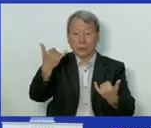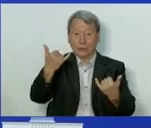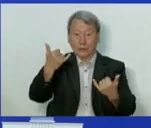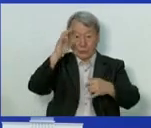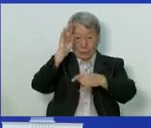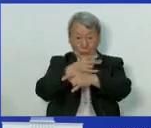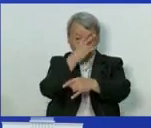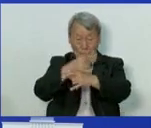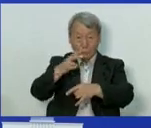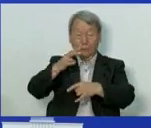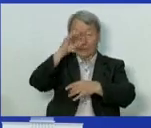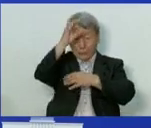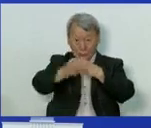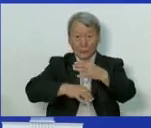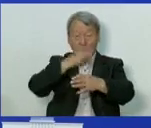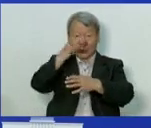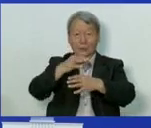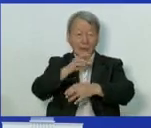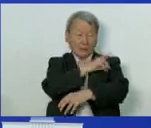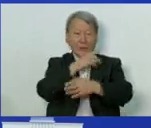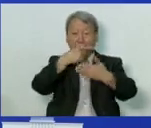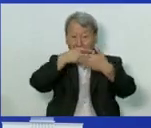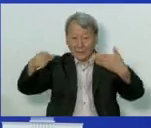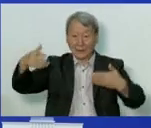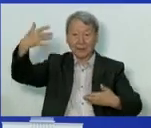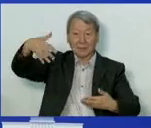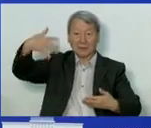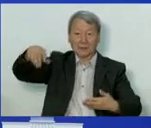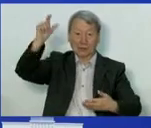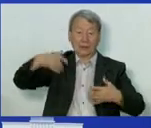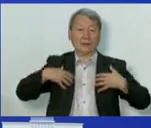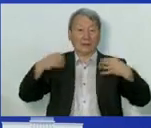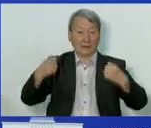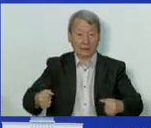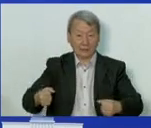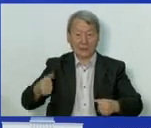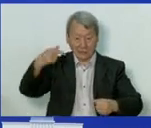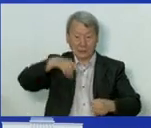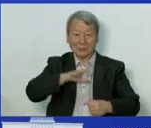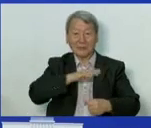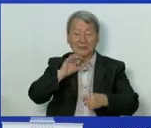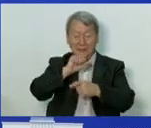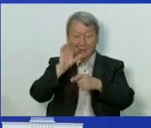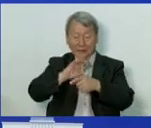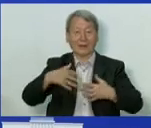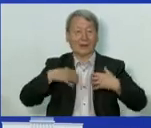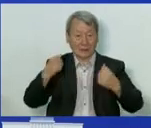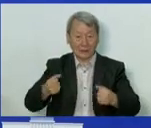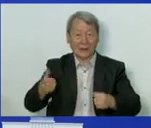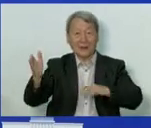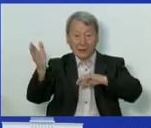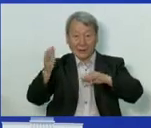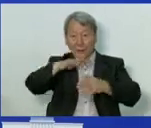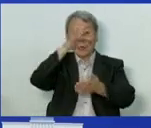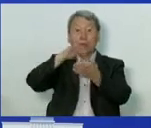За последние сутки стационаров республики выписано 50 пациентов с ранее подтвержденным диагнозом.